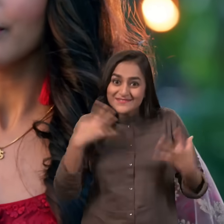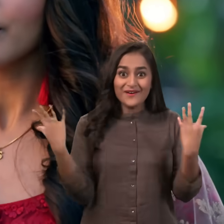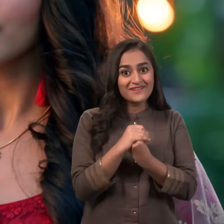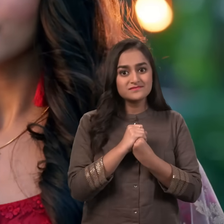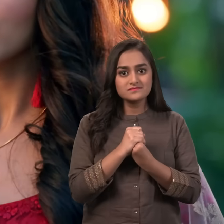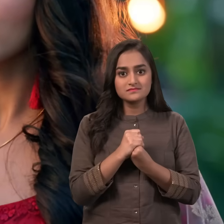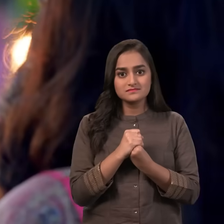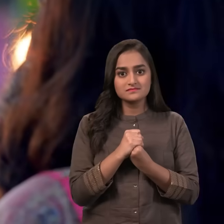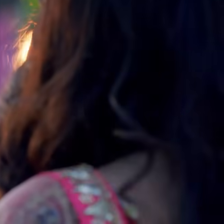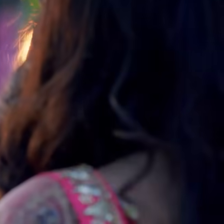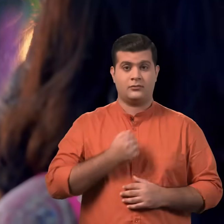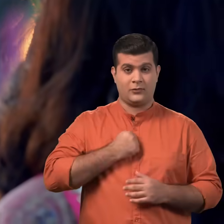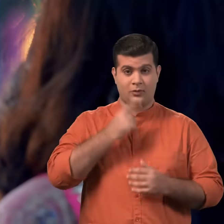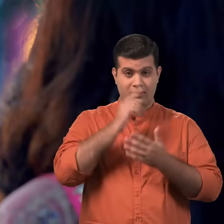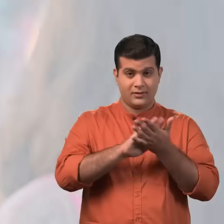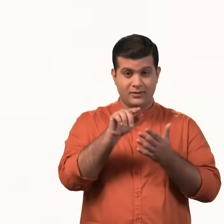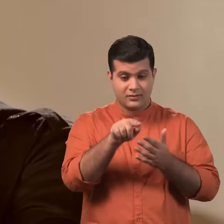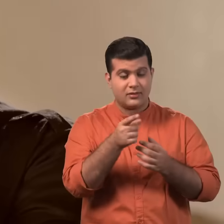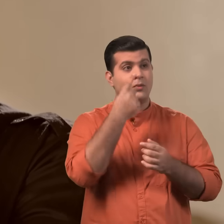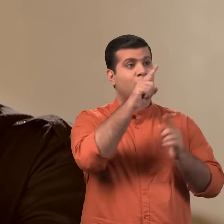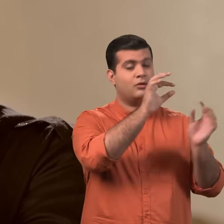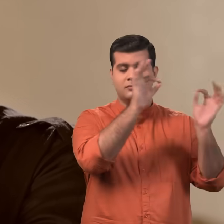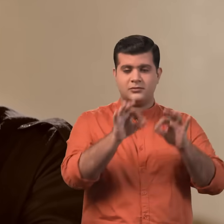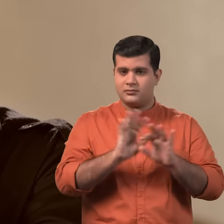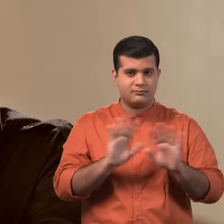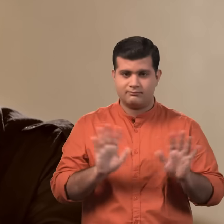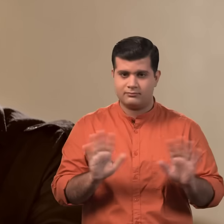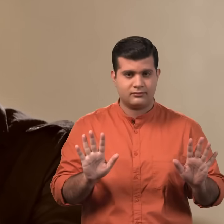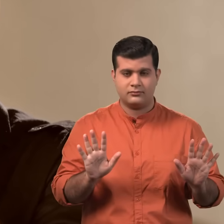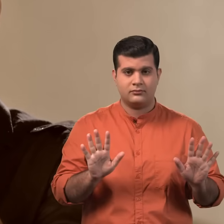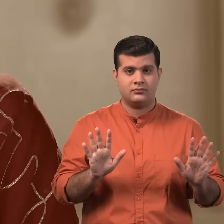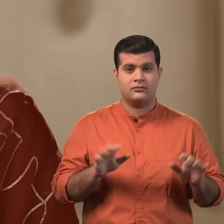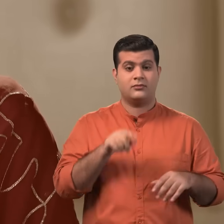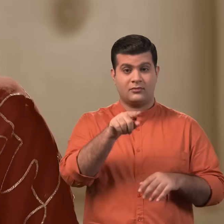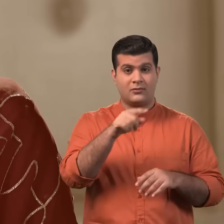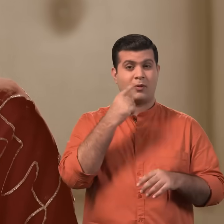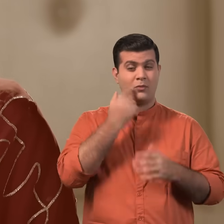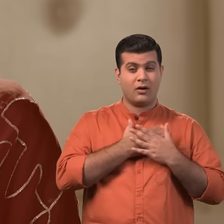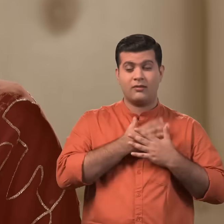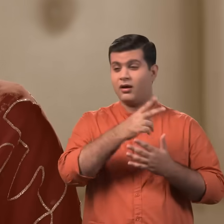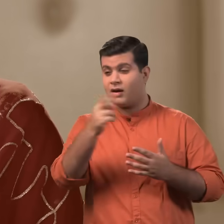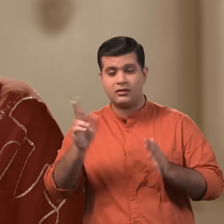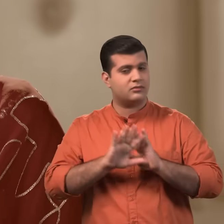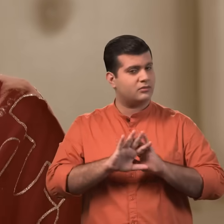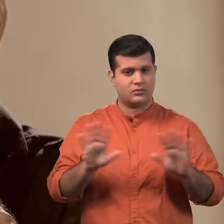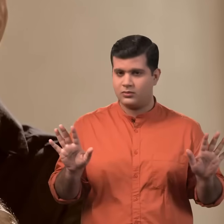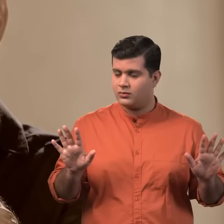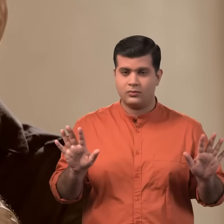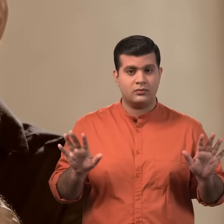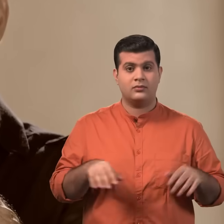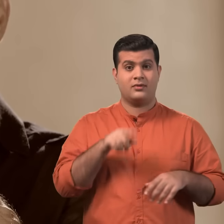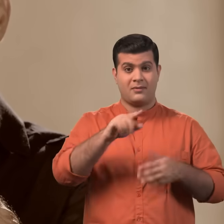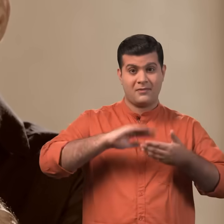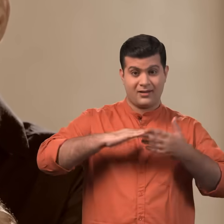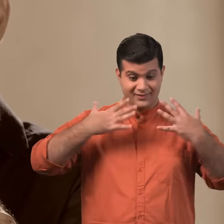ससुराल। हमारी सौम्या के नक्शे कदम तो नहीं चलेगी और किसी से प्यार नहीं करेगी